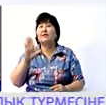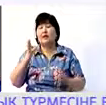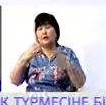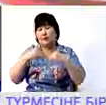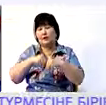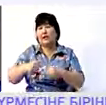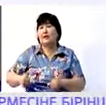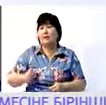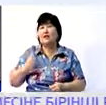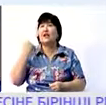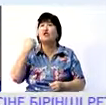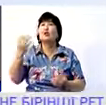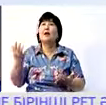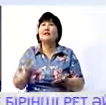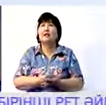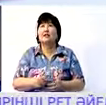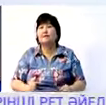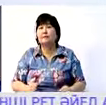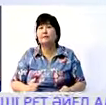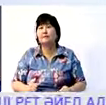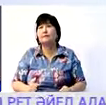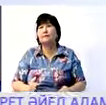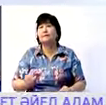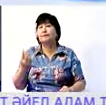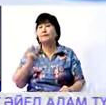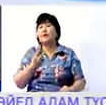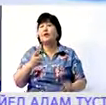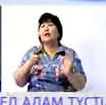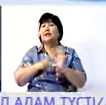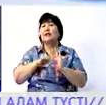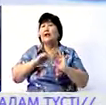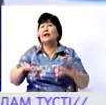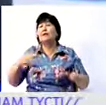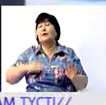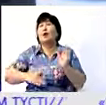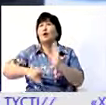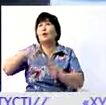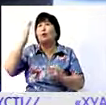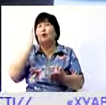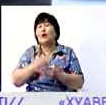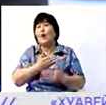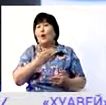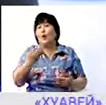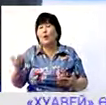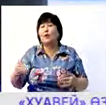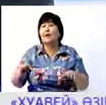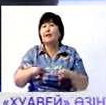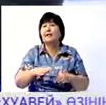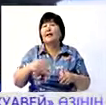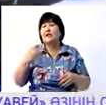үстем болып, жеңімпаз атанды. 2-3 ұл, 3 қыз өсіріп тәрбиелеп, ұлын ұяға, қызын қияға қондырып, олардан 25